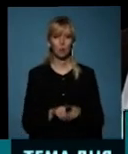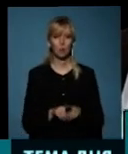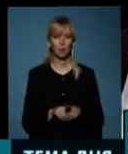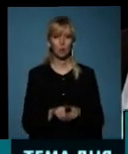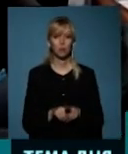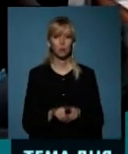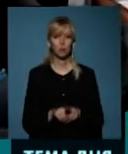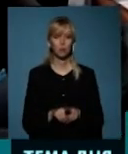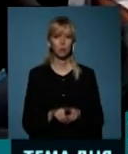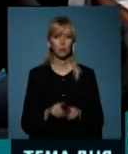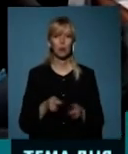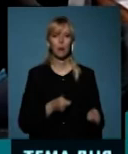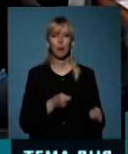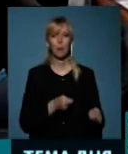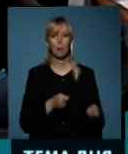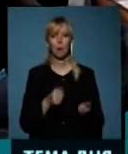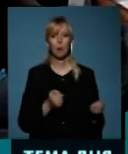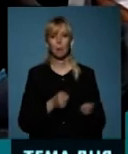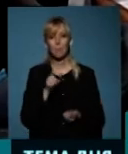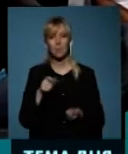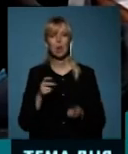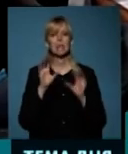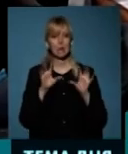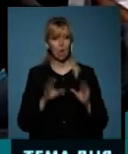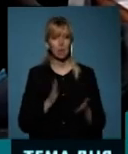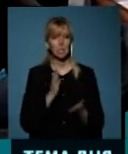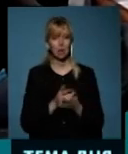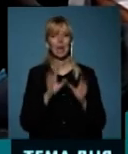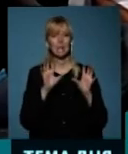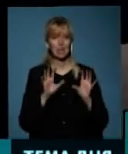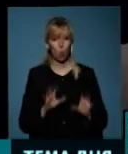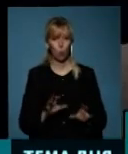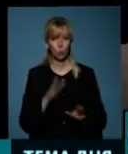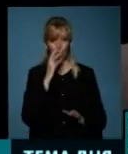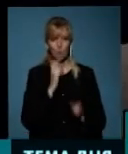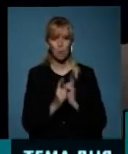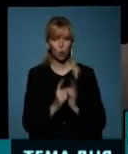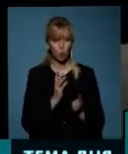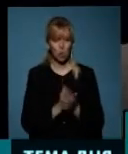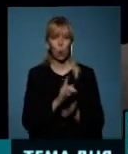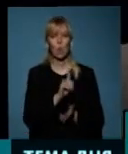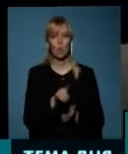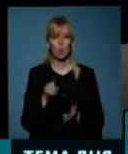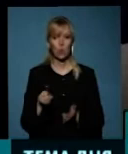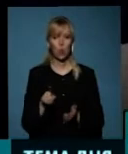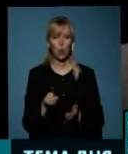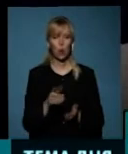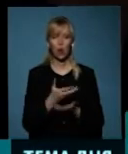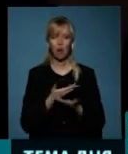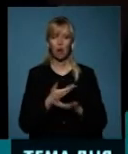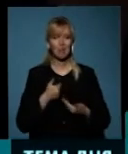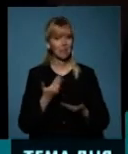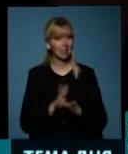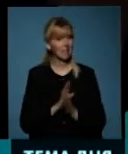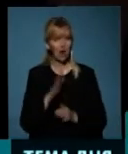що перевізники, які легальні, знаходяться на легальних маршрутах, вони нам не є ворогами,